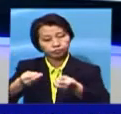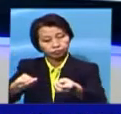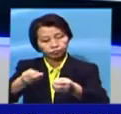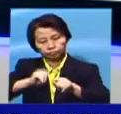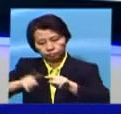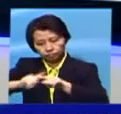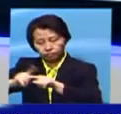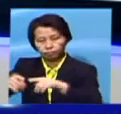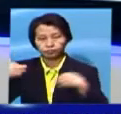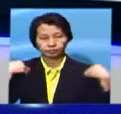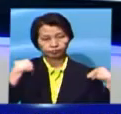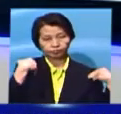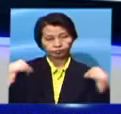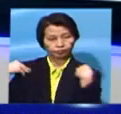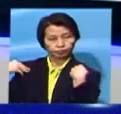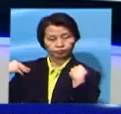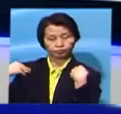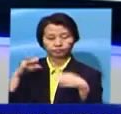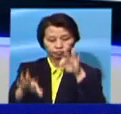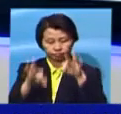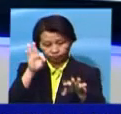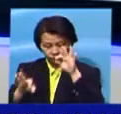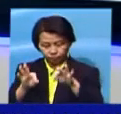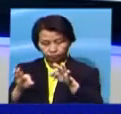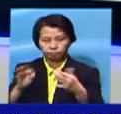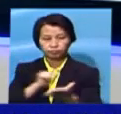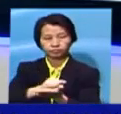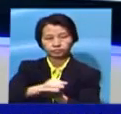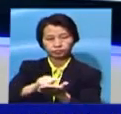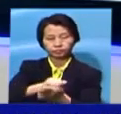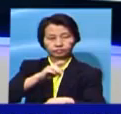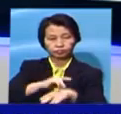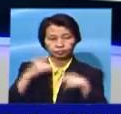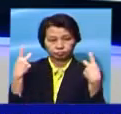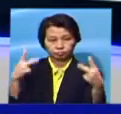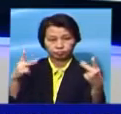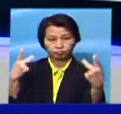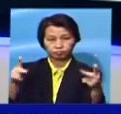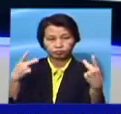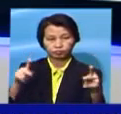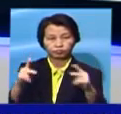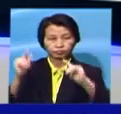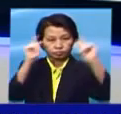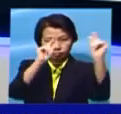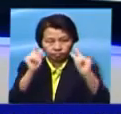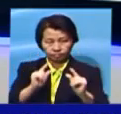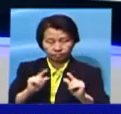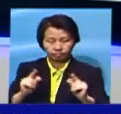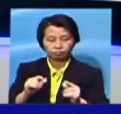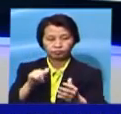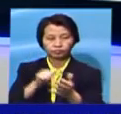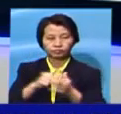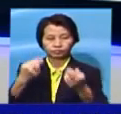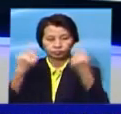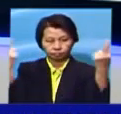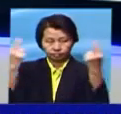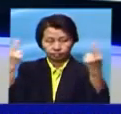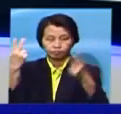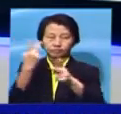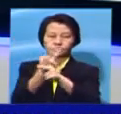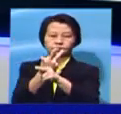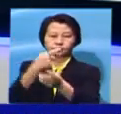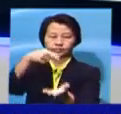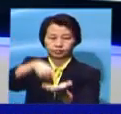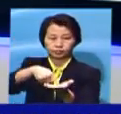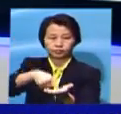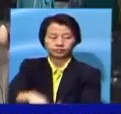pelbagai fesen pilihan berasaskan batik di butiknya gaya warisan collection Sempena aidil fitri kali